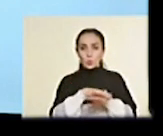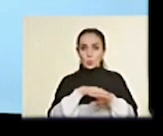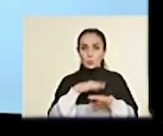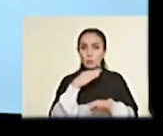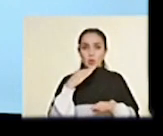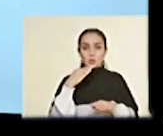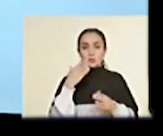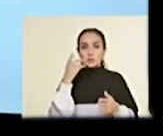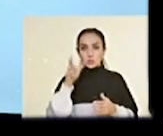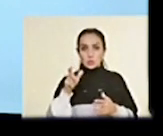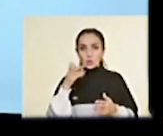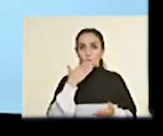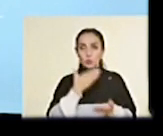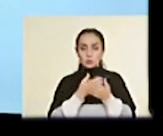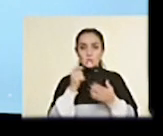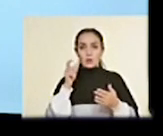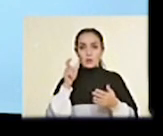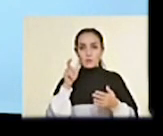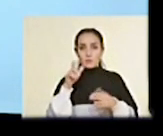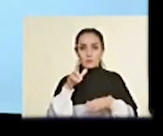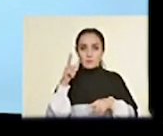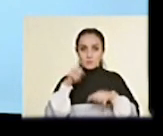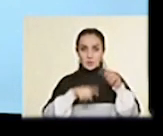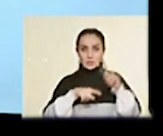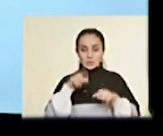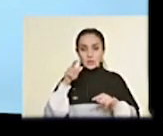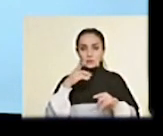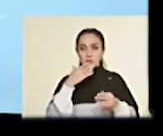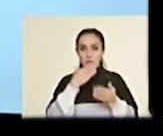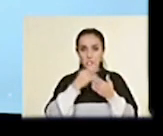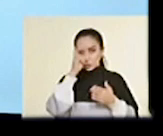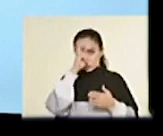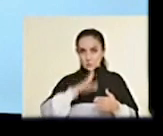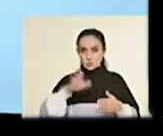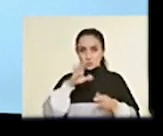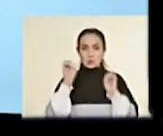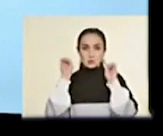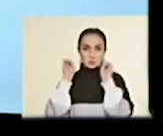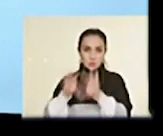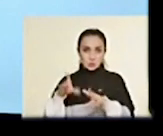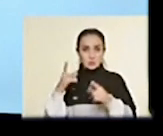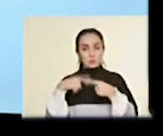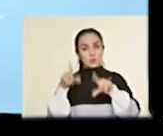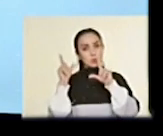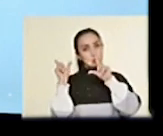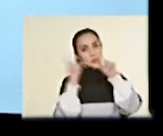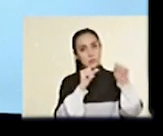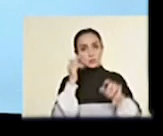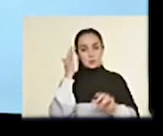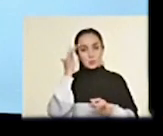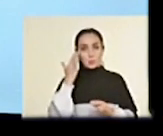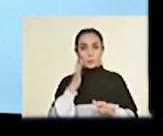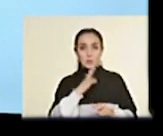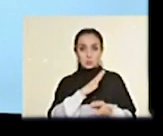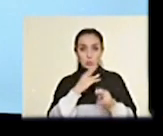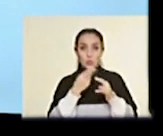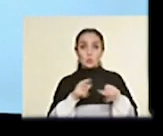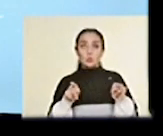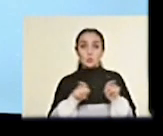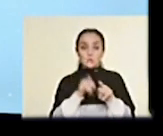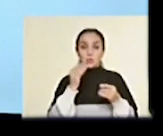o'z vatanini tark etishga, begona yurtlarga omadini sinab ko'rishga majbur bo'lganlar. Va